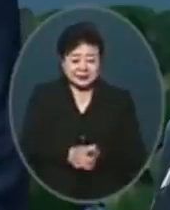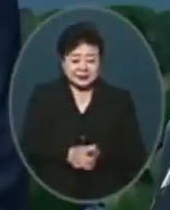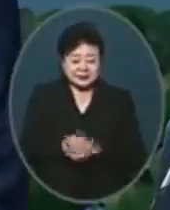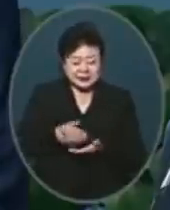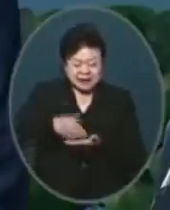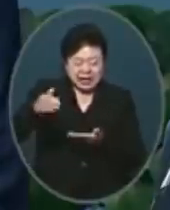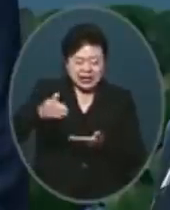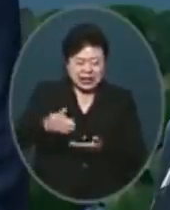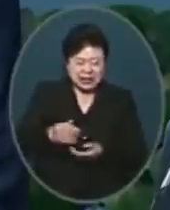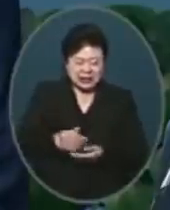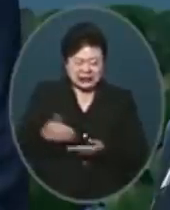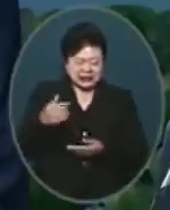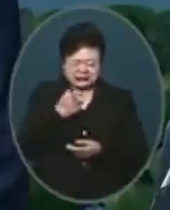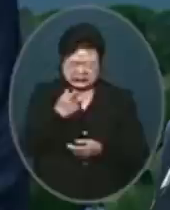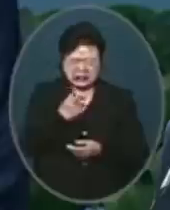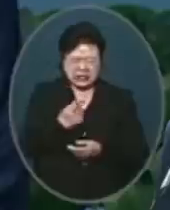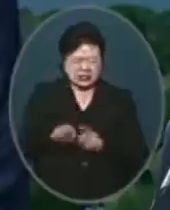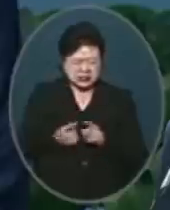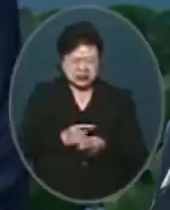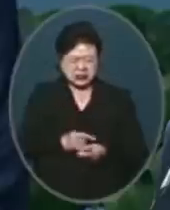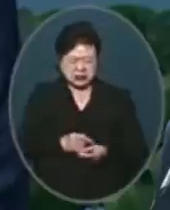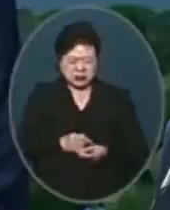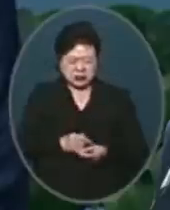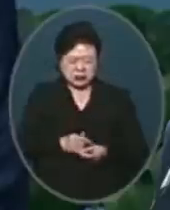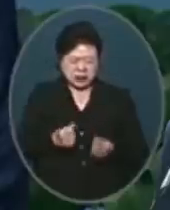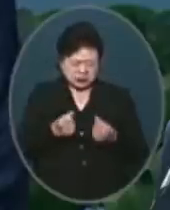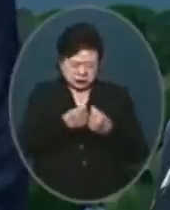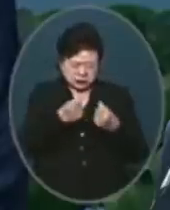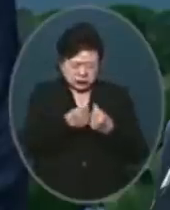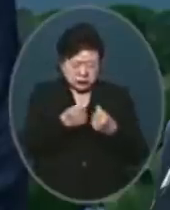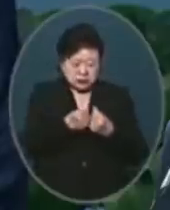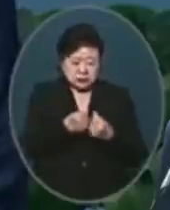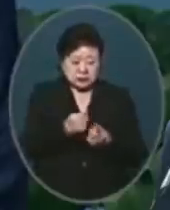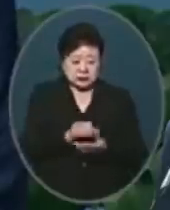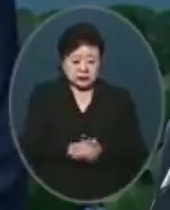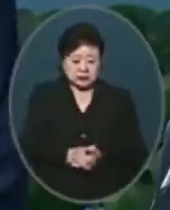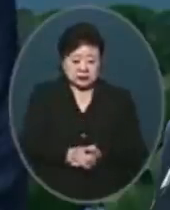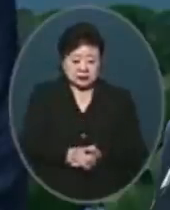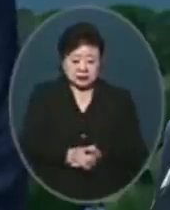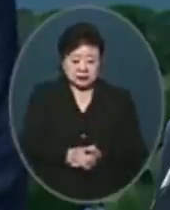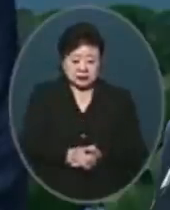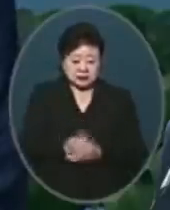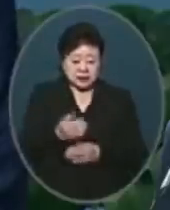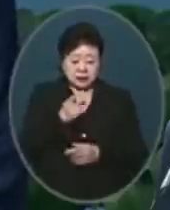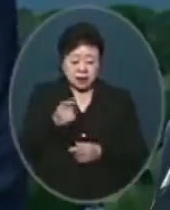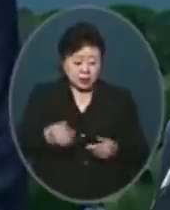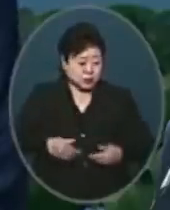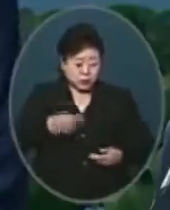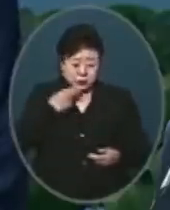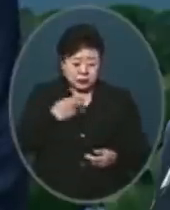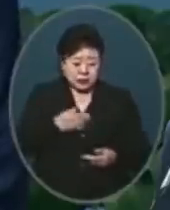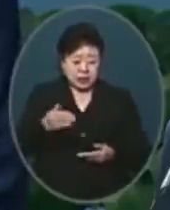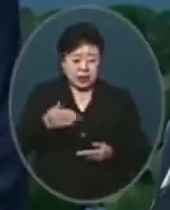너는 나가라, 안 나간다, 나가라, 안 나간다, 나가라, 안 나간다. 그 이야기밖에 할 이야기가 없어요.